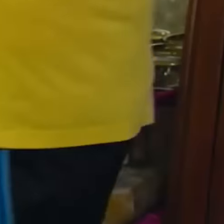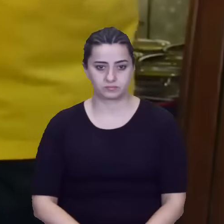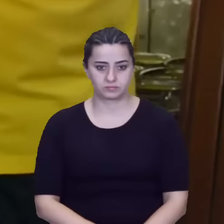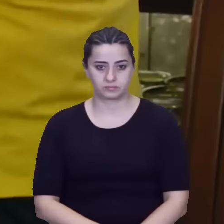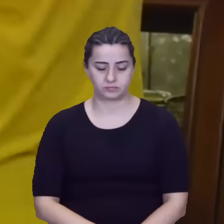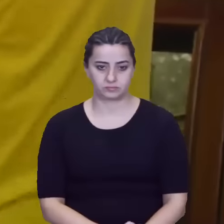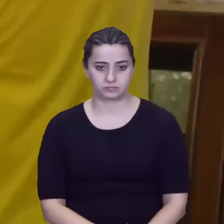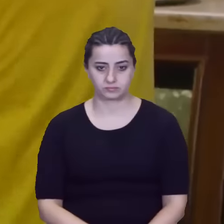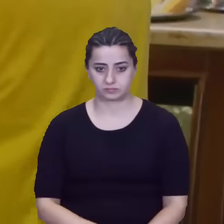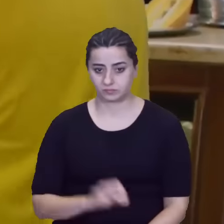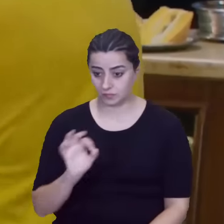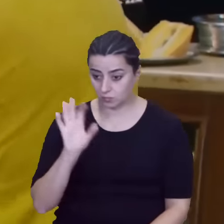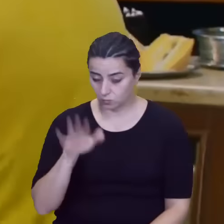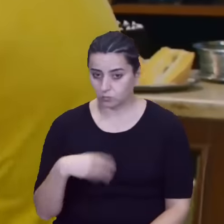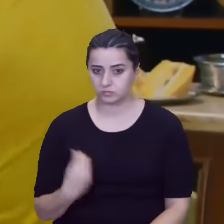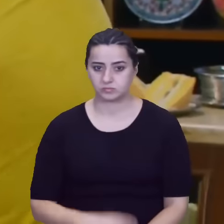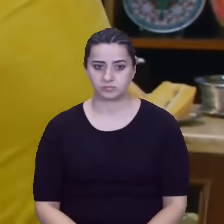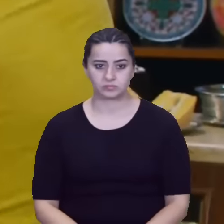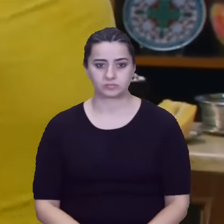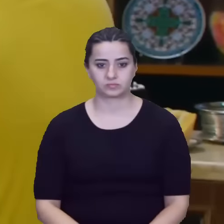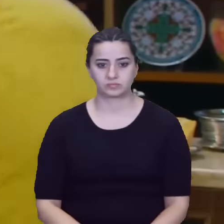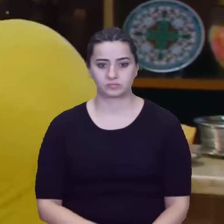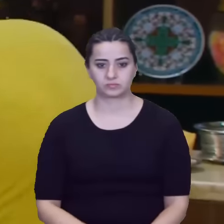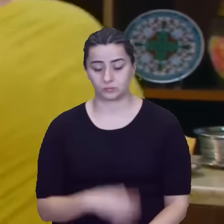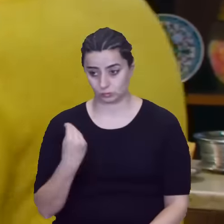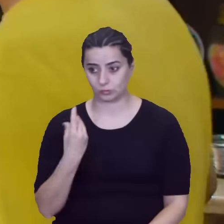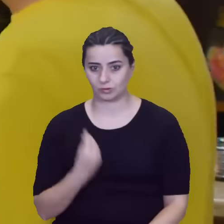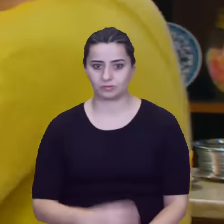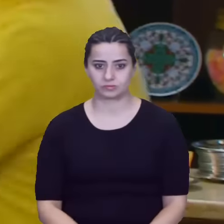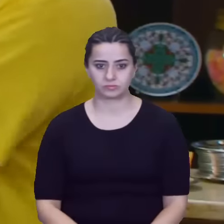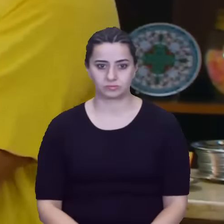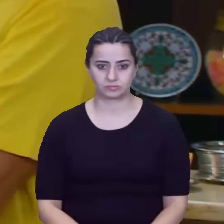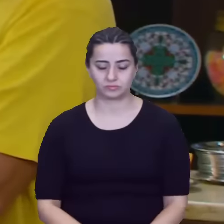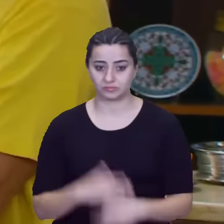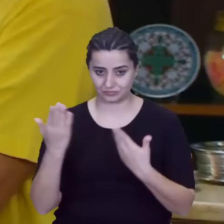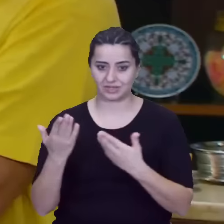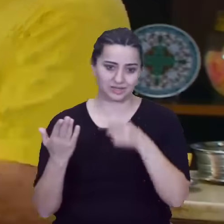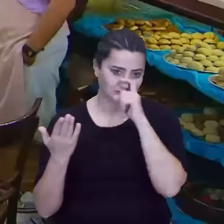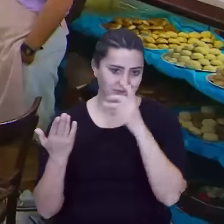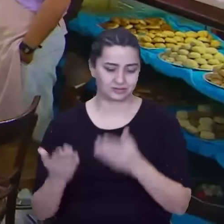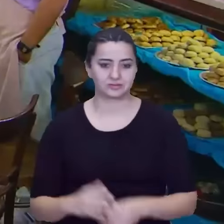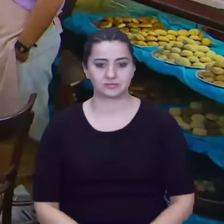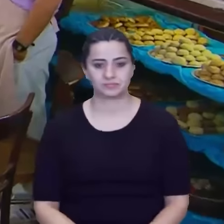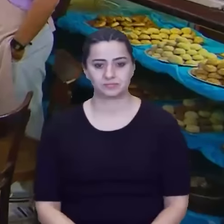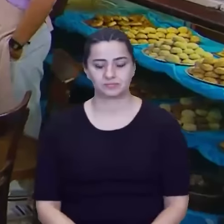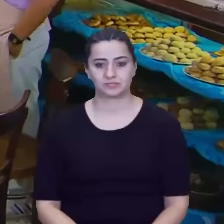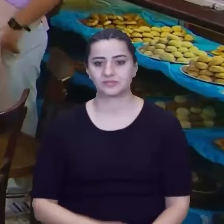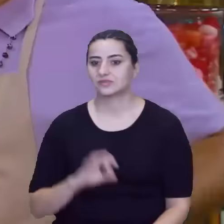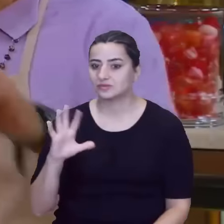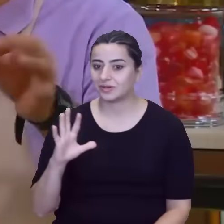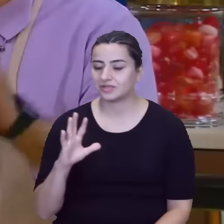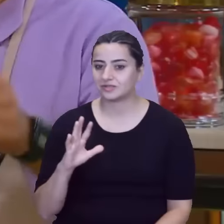hırkayla. Ha, şuraya bak be. Çok güzel olmadı mı? İşte kraliçe. Harika